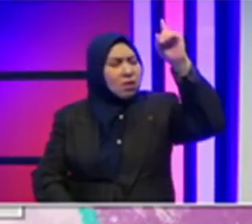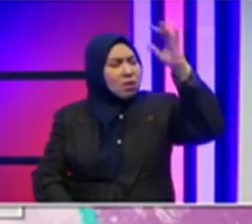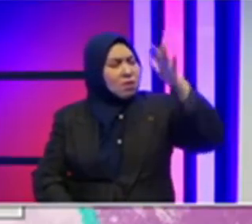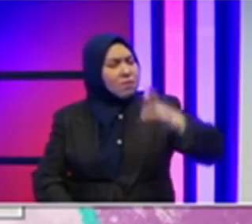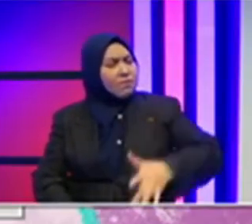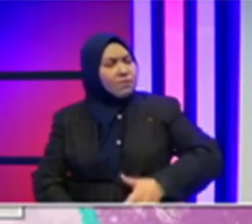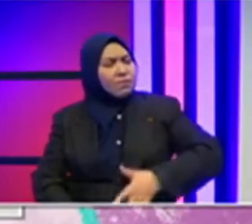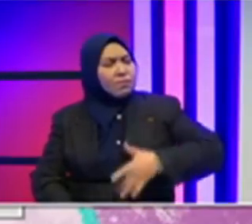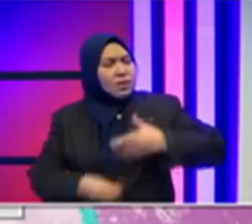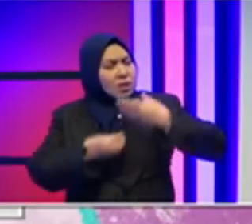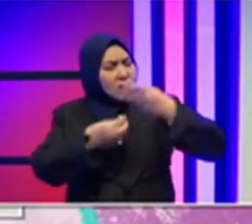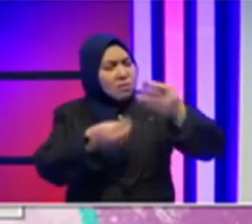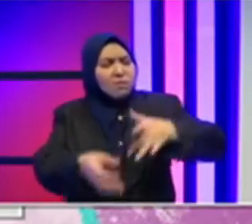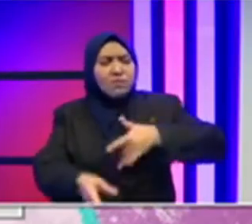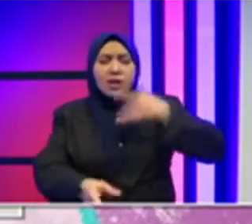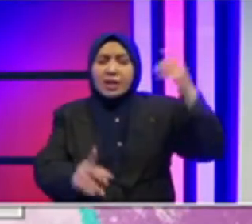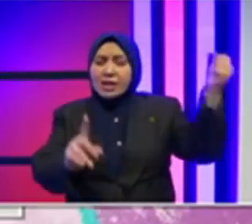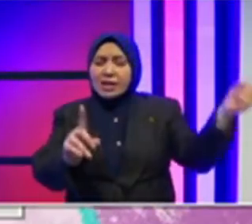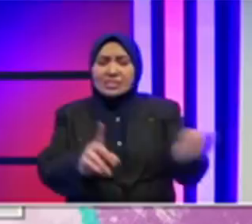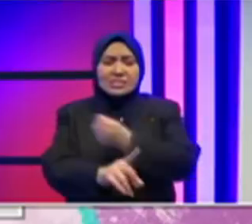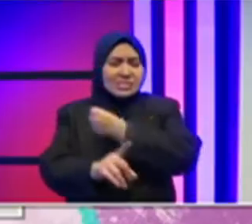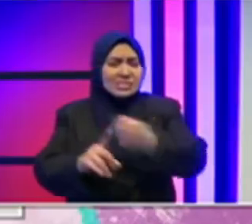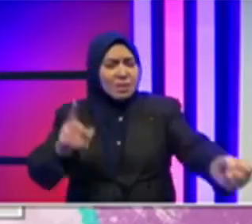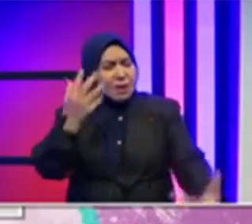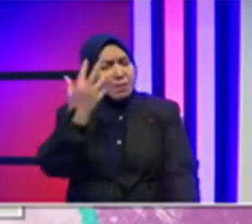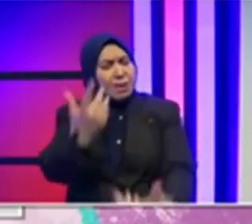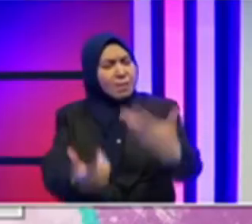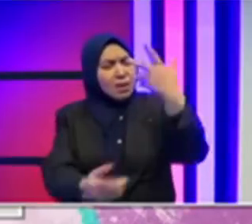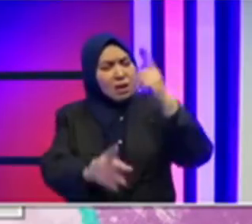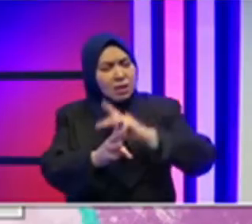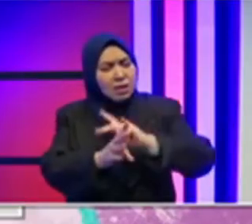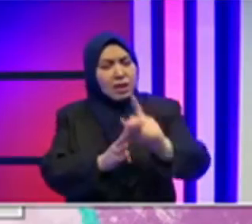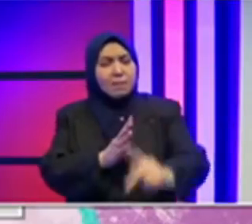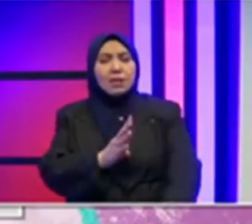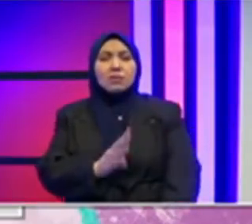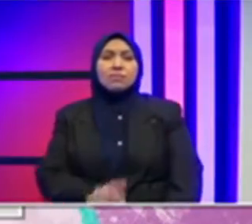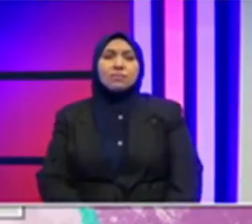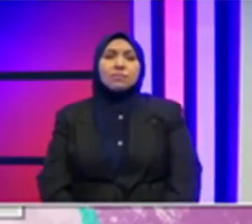ونذيقه يوم القيامة